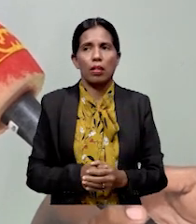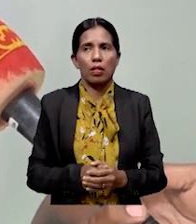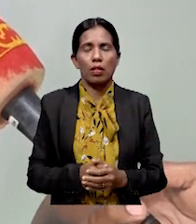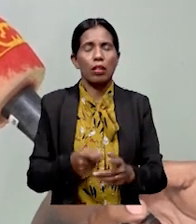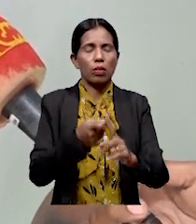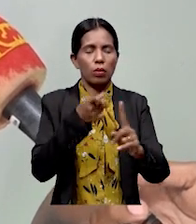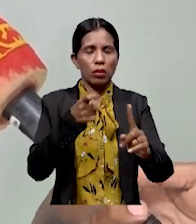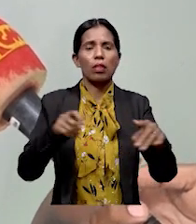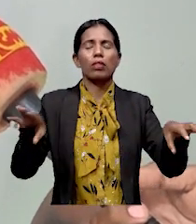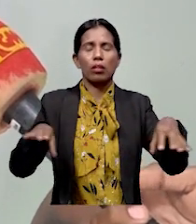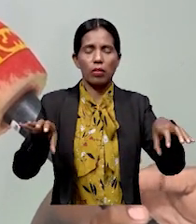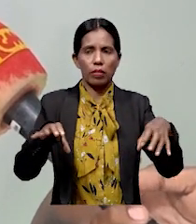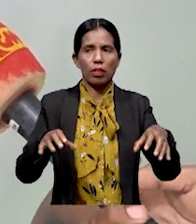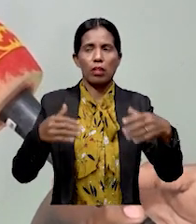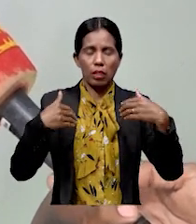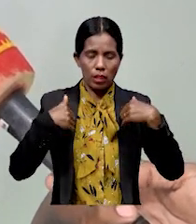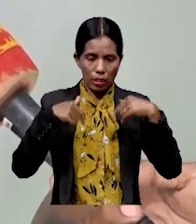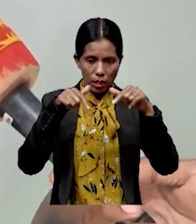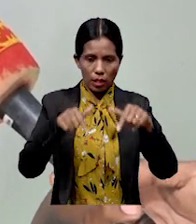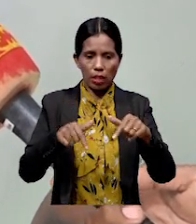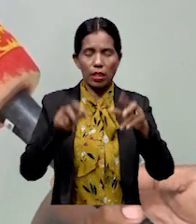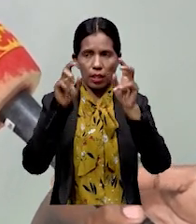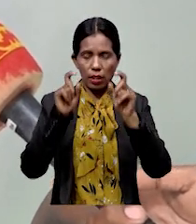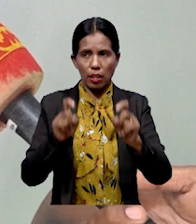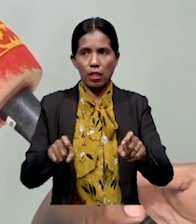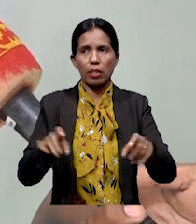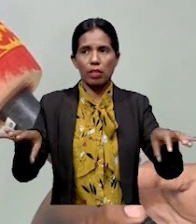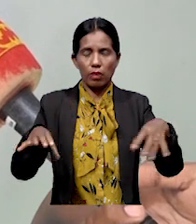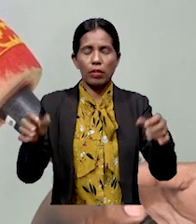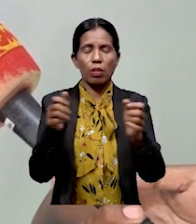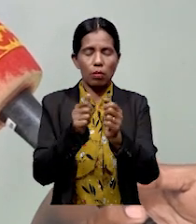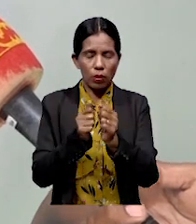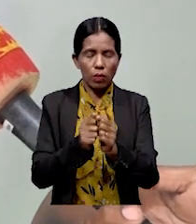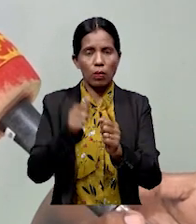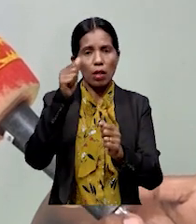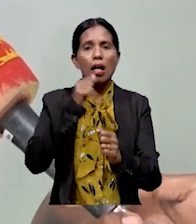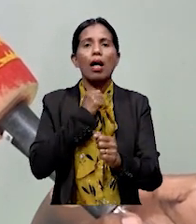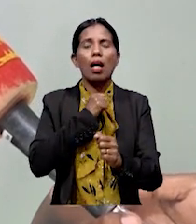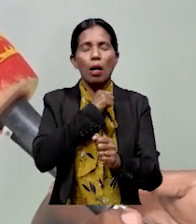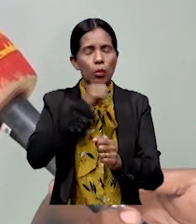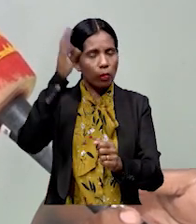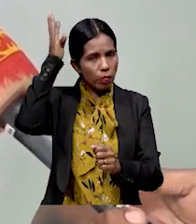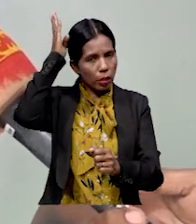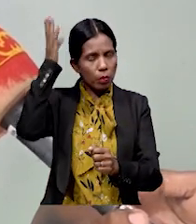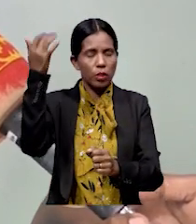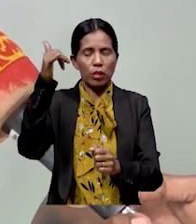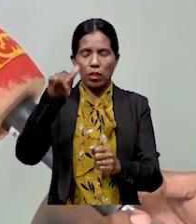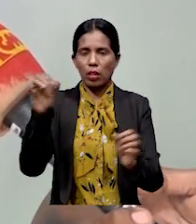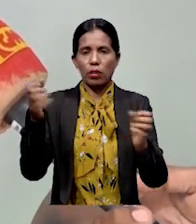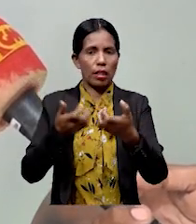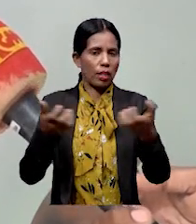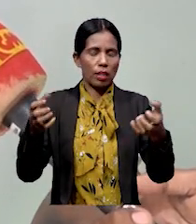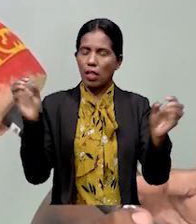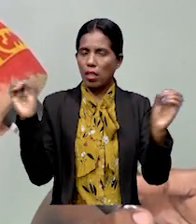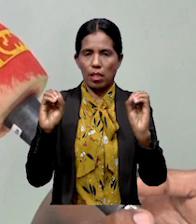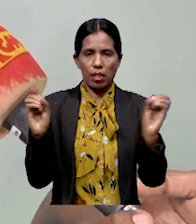usne ba no servisira ne be iha ne nia tengki kolabor na fatin hu bisbusira. Duni laos ten lao ni nia mesmesa klai.